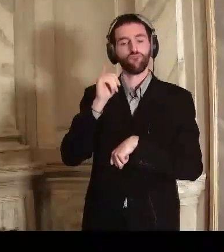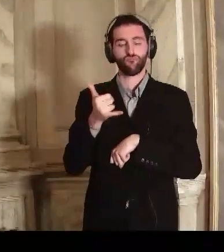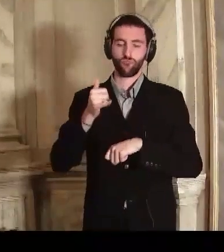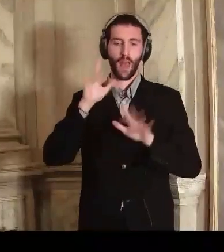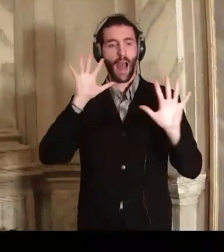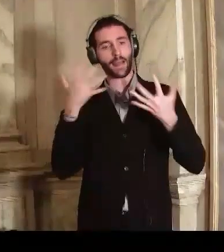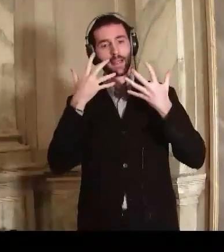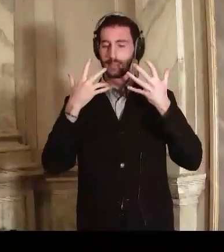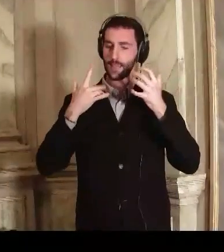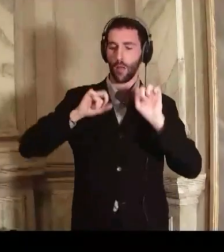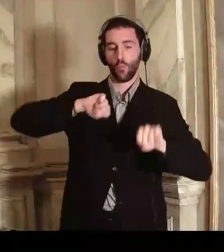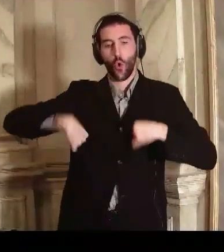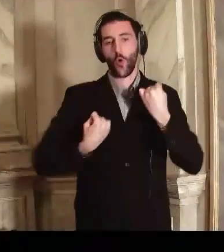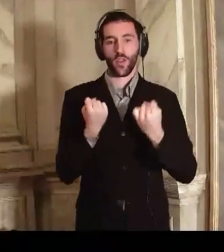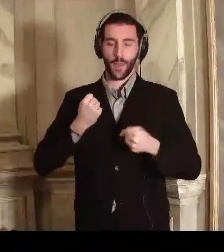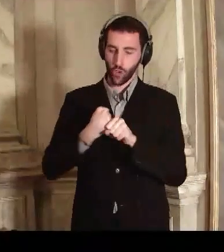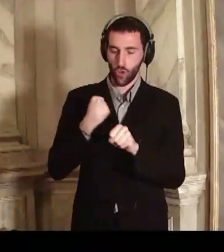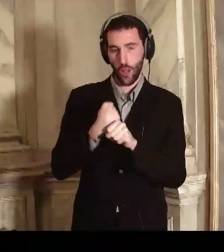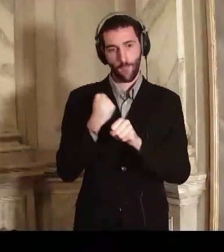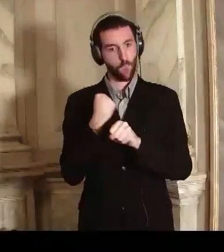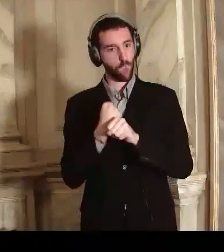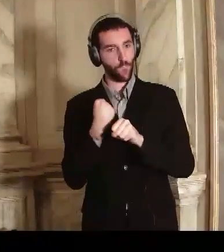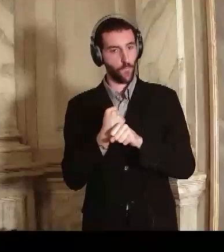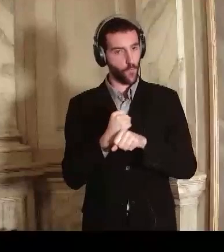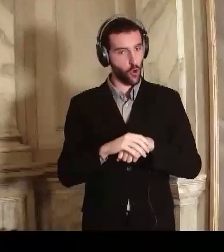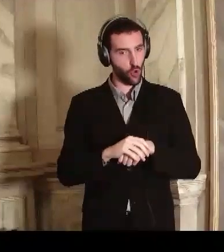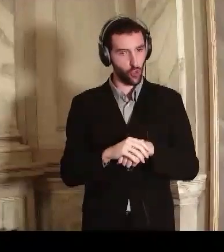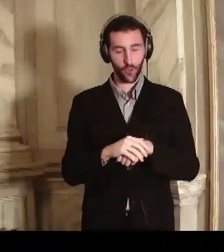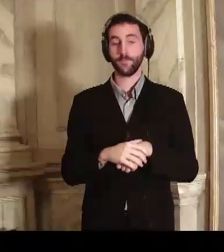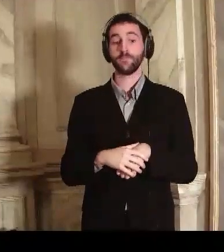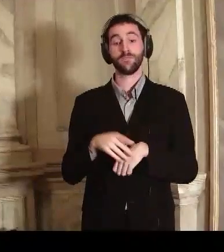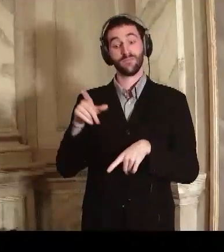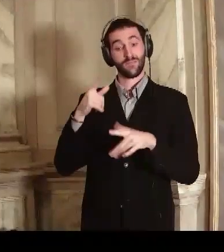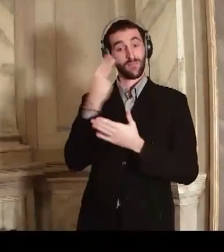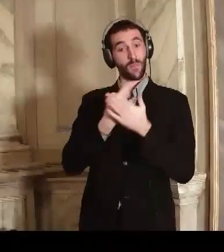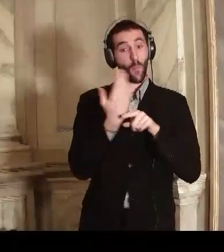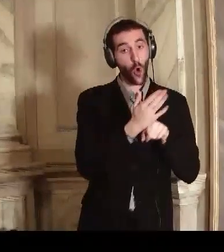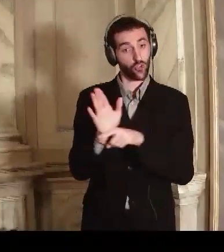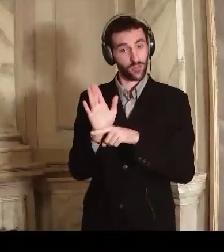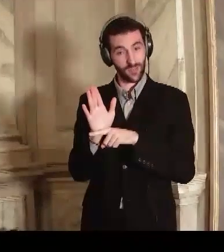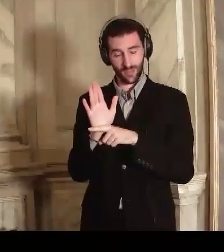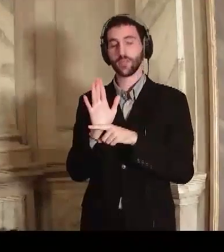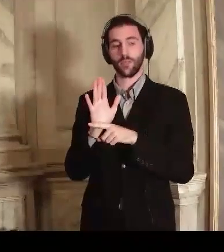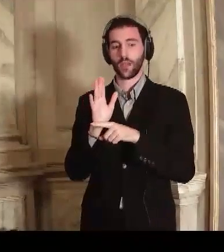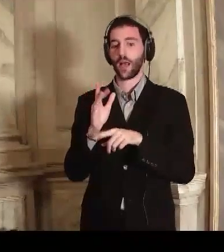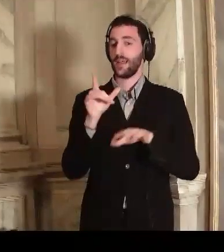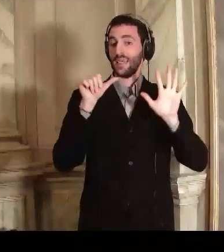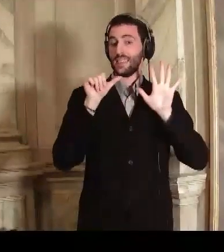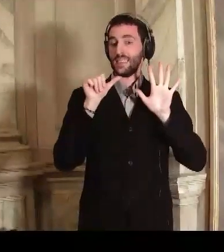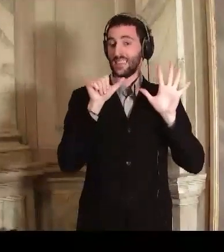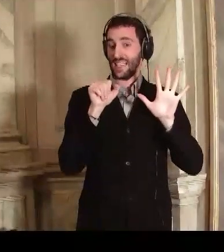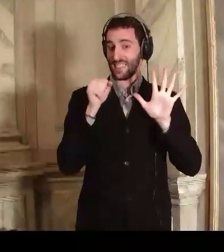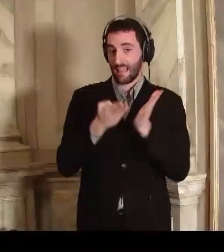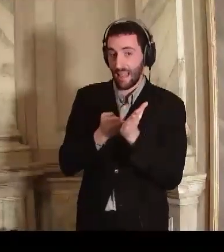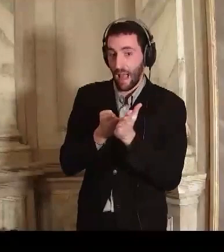movimento. Guardando oltre Dance Constructions, la mostra ripercorrerà i 6 decenni di lavoro incisivo dell'artista, illustrando l'ampiezza e